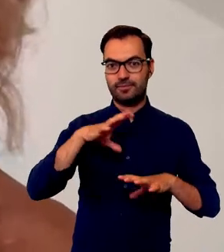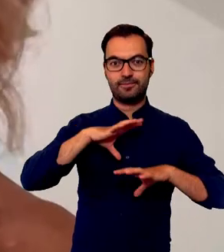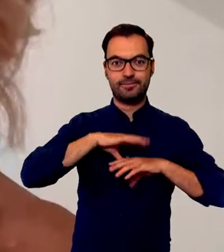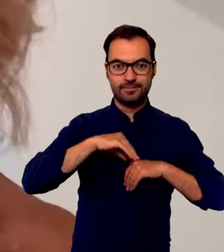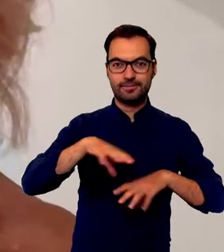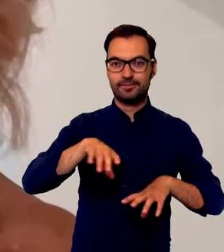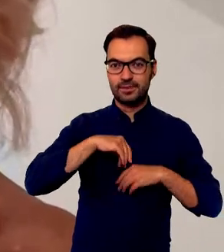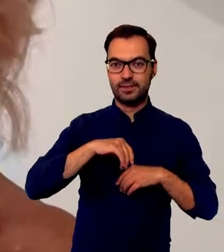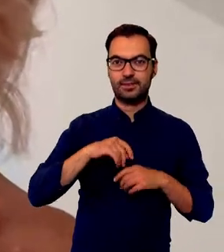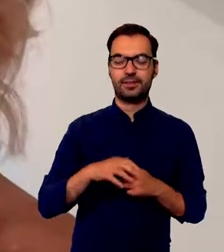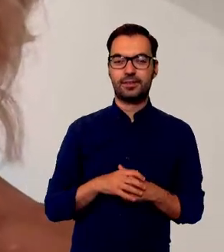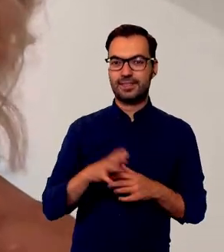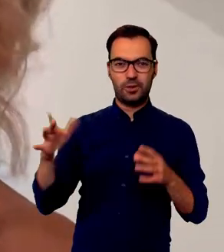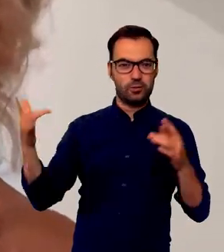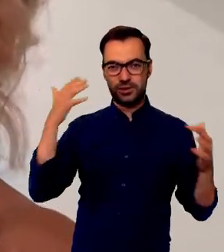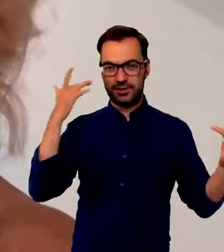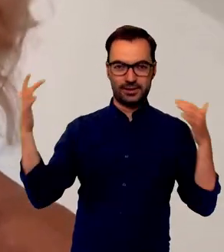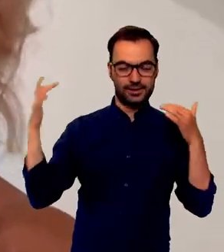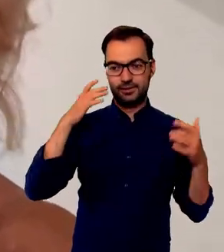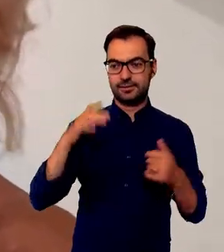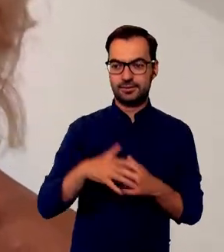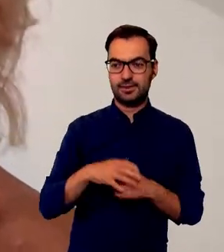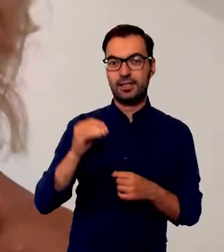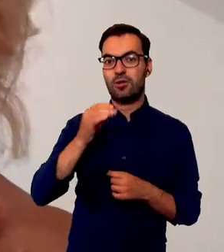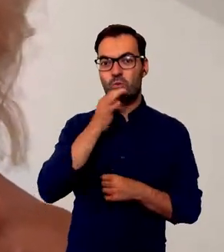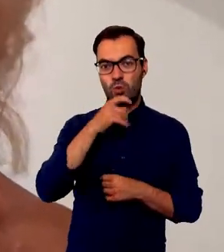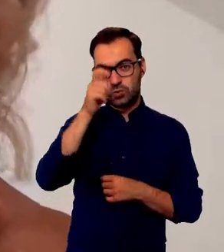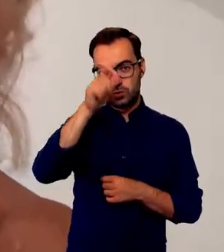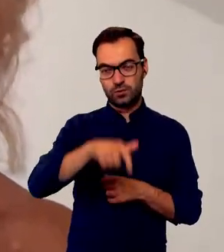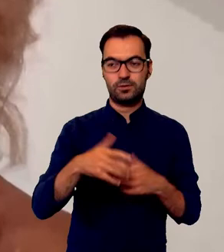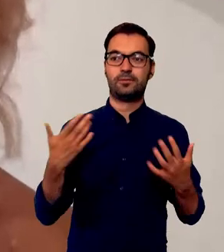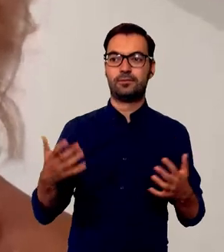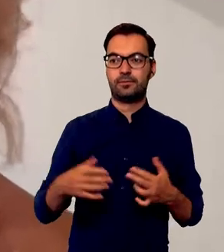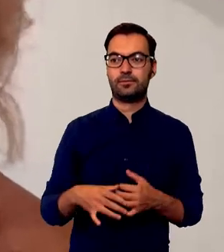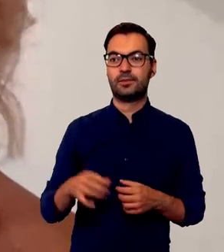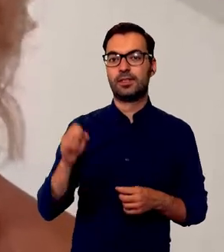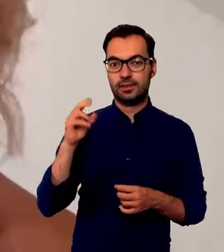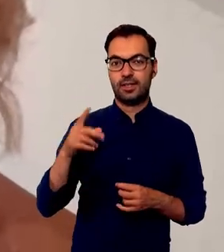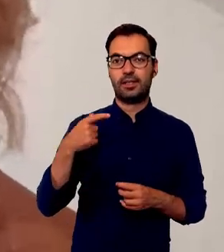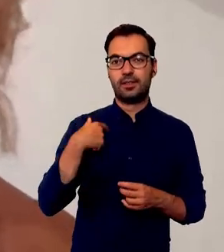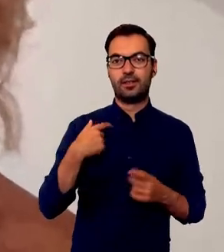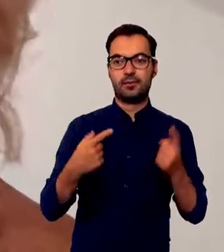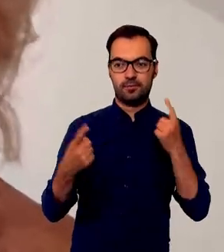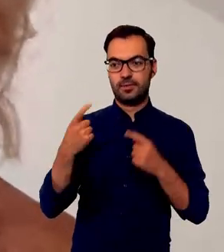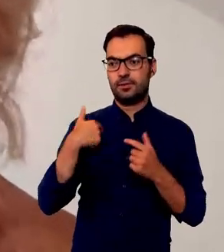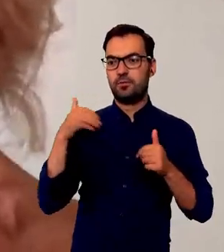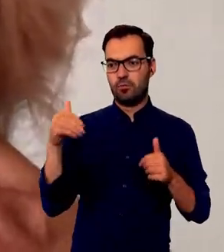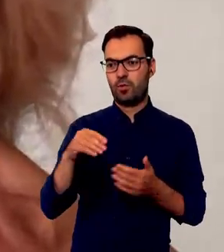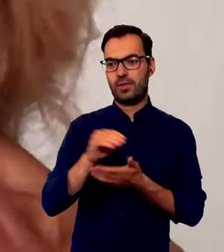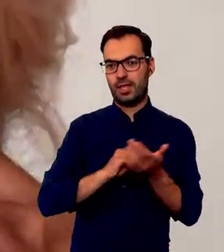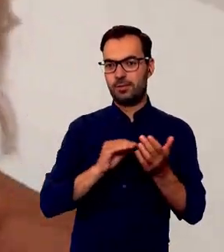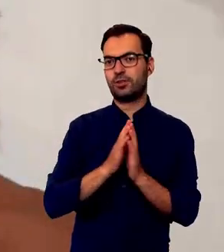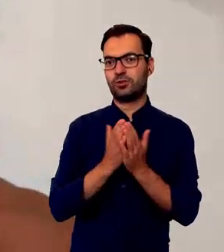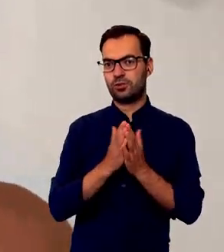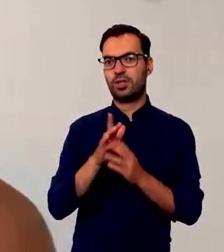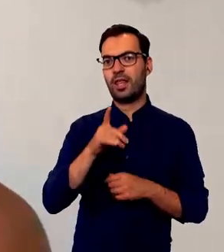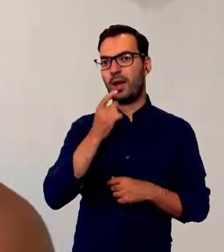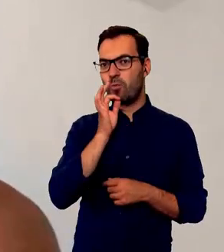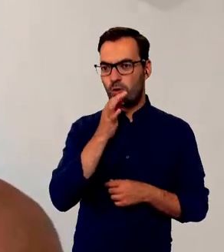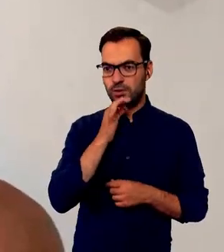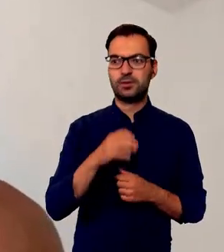tego, co świat nam oferuje. A co mówić o tym młodym człowieku? Tak, myślę, że byłabym oczywiście w stanie napisać taką